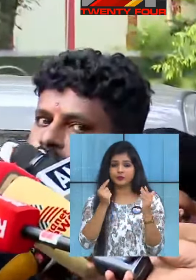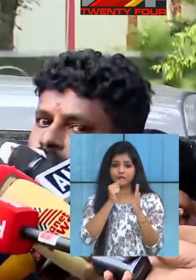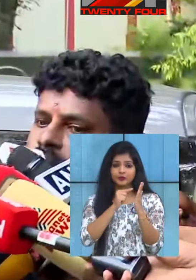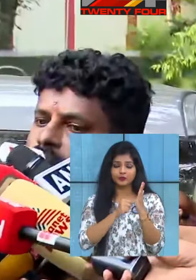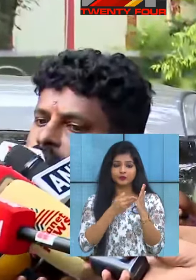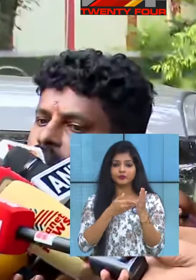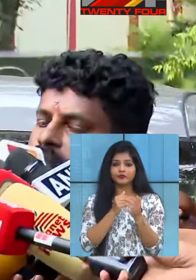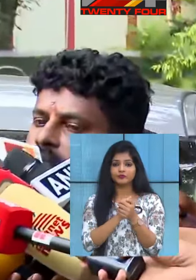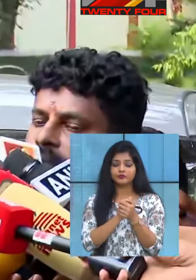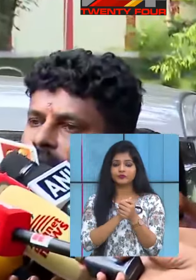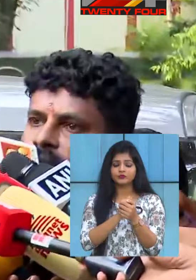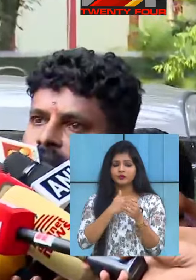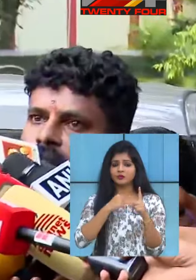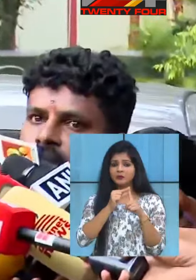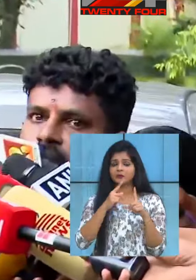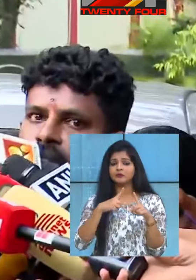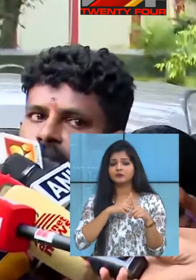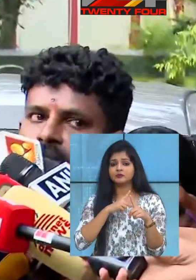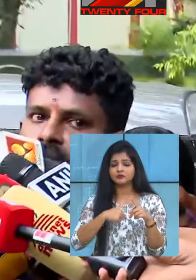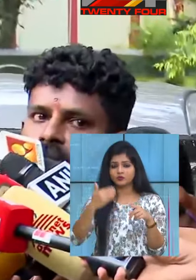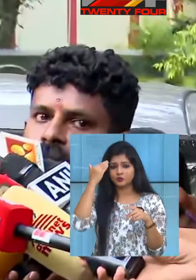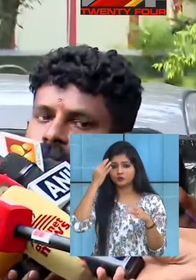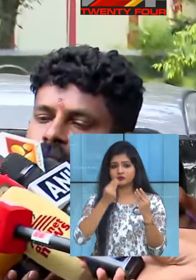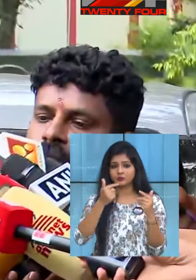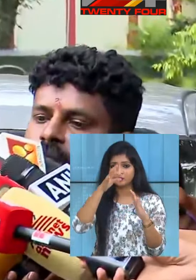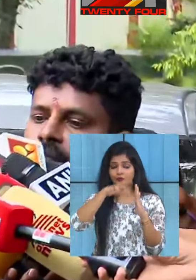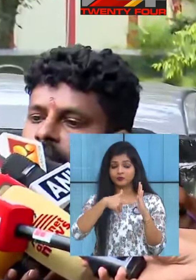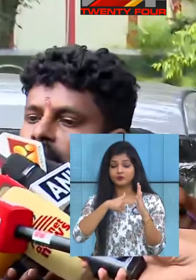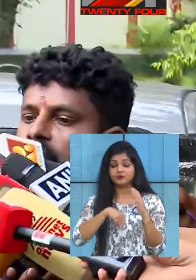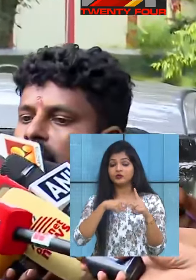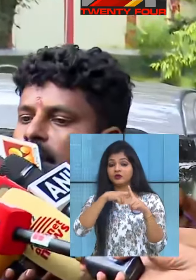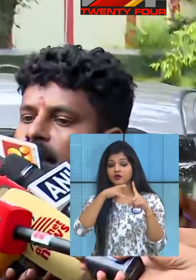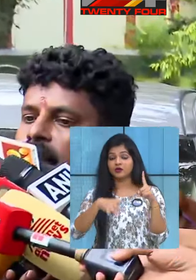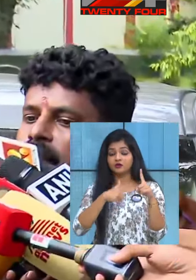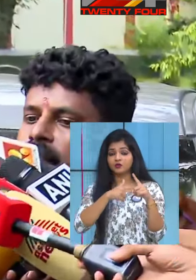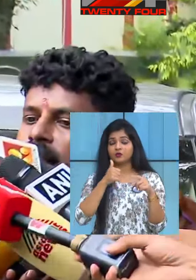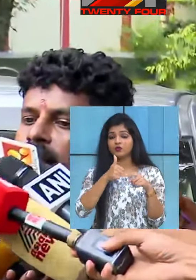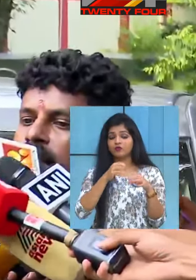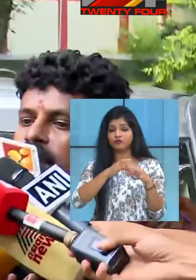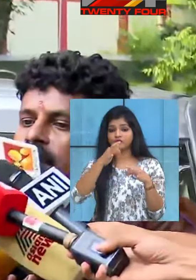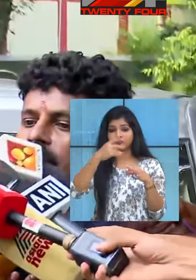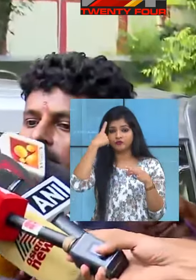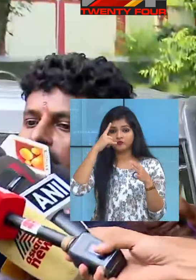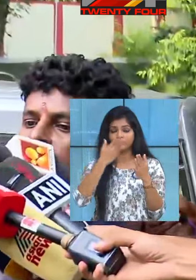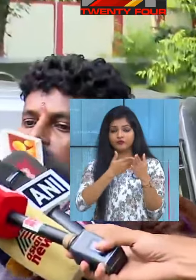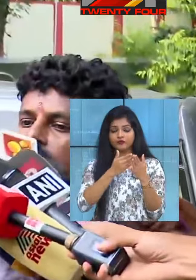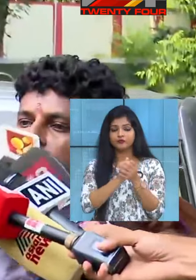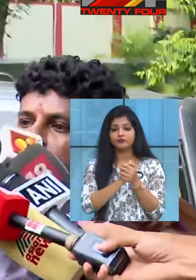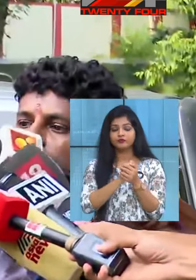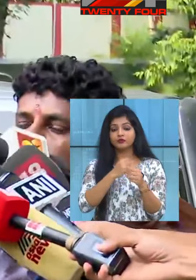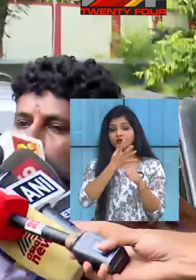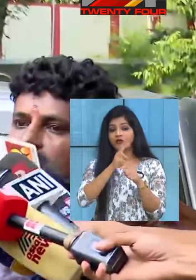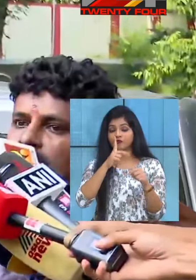കാര്യങ്ങൾ എനിക്ക് പേഴ്സണൽ ആയിട്ട് അറിയുന്ന ചില കാര്യങ്ങൾ നാടിൻറെ എന്താ പറയാ ഒരു സുരക്ഷ എന്ന നിലക്ക്